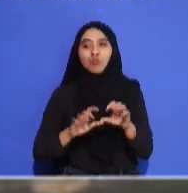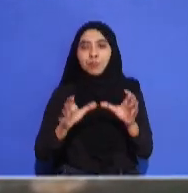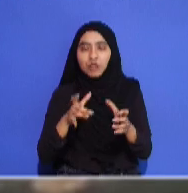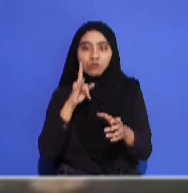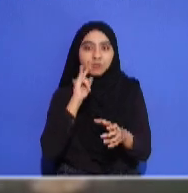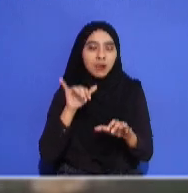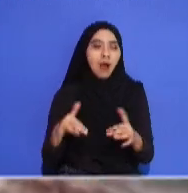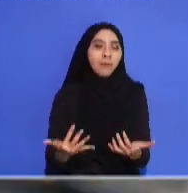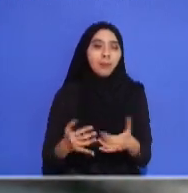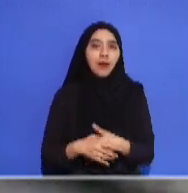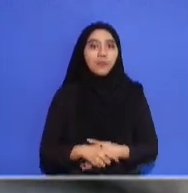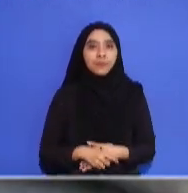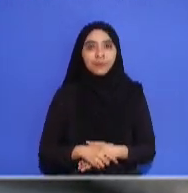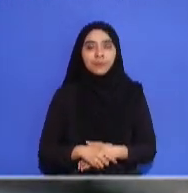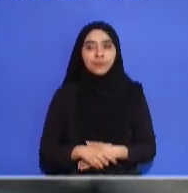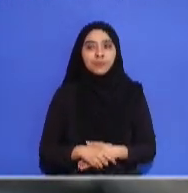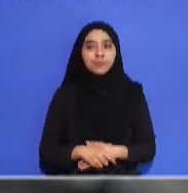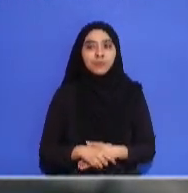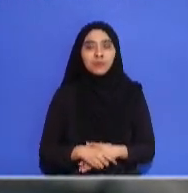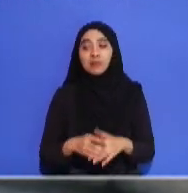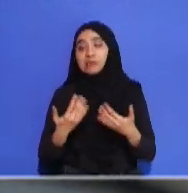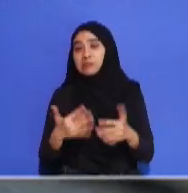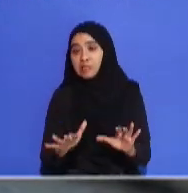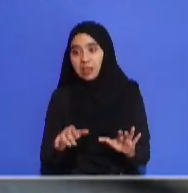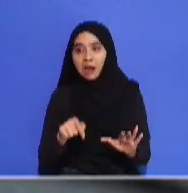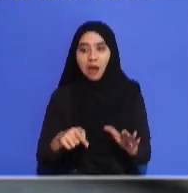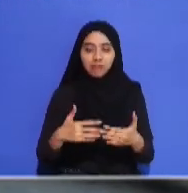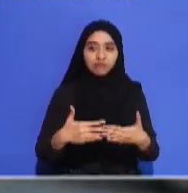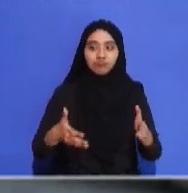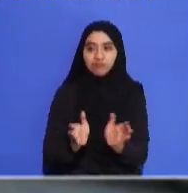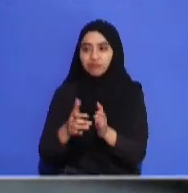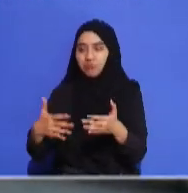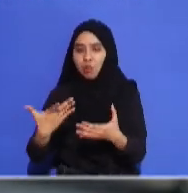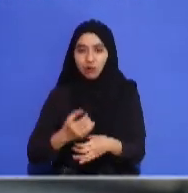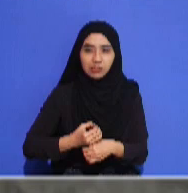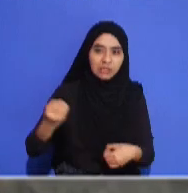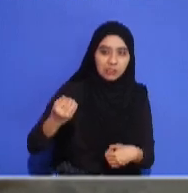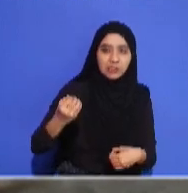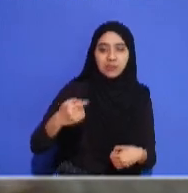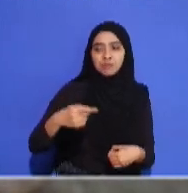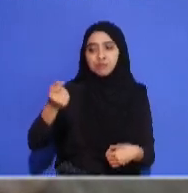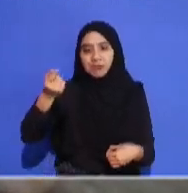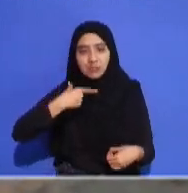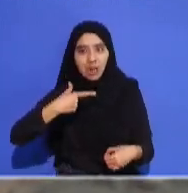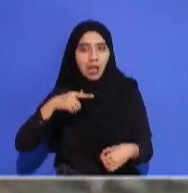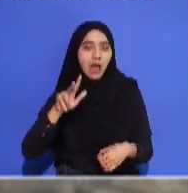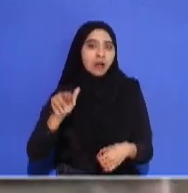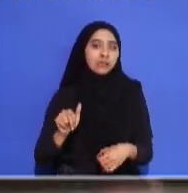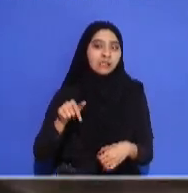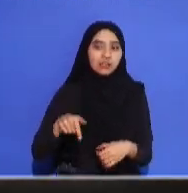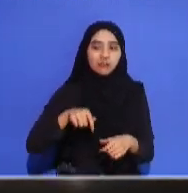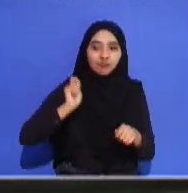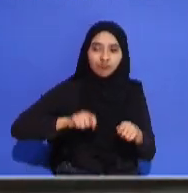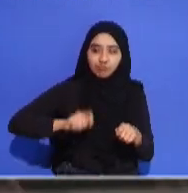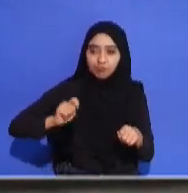damel. Saksampunipun dados tunggaling cakrik salajengipun dipun besem malih. Gredo ingkang mekaten menika